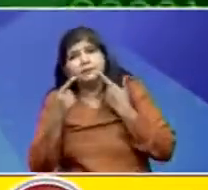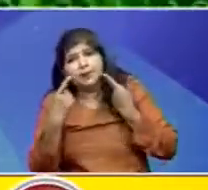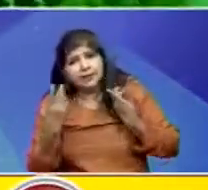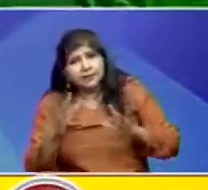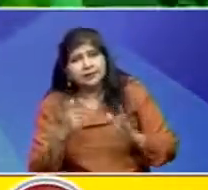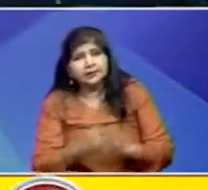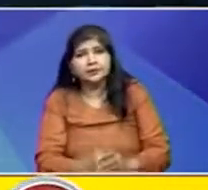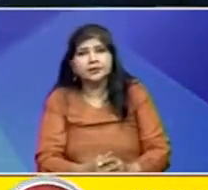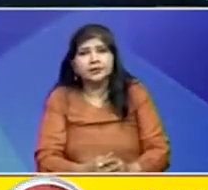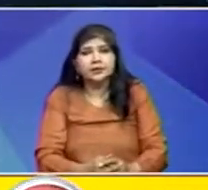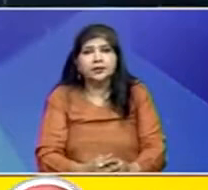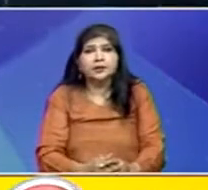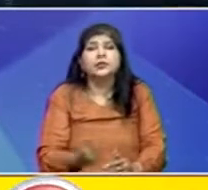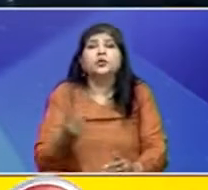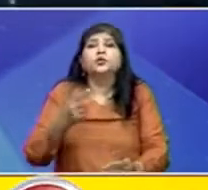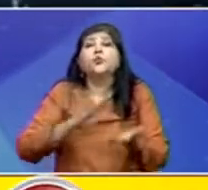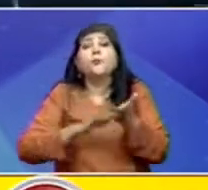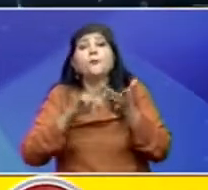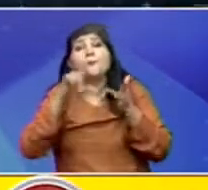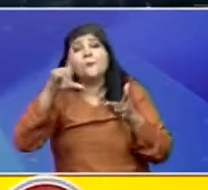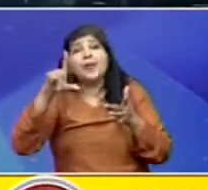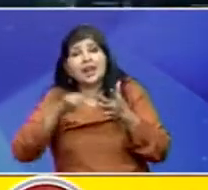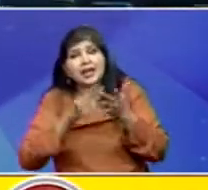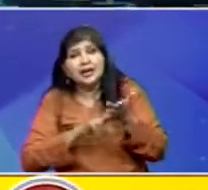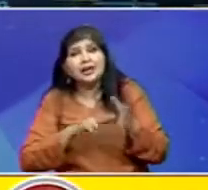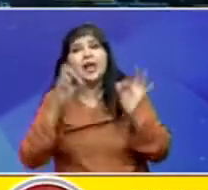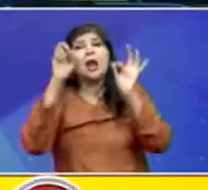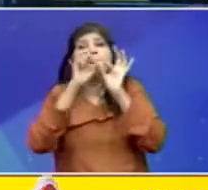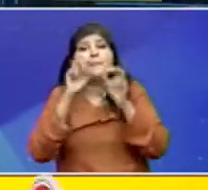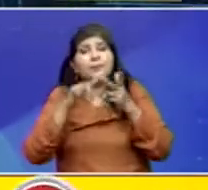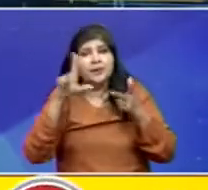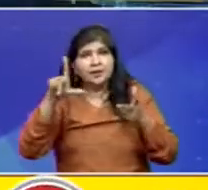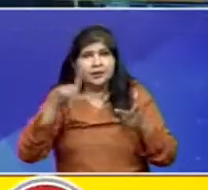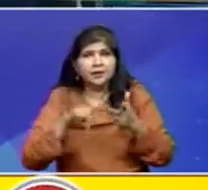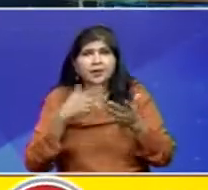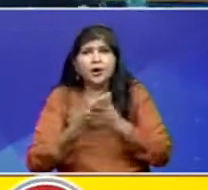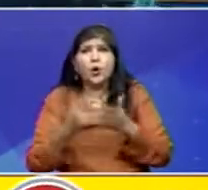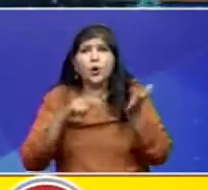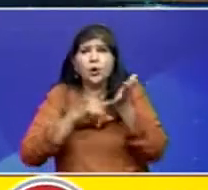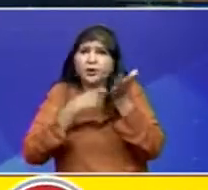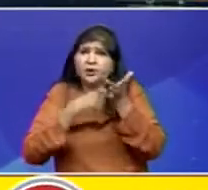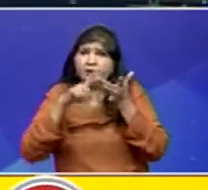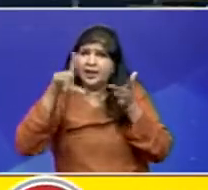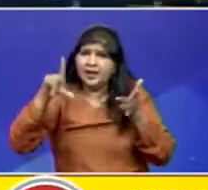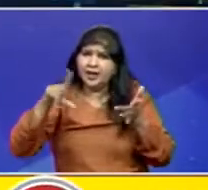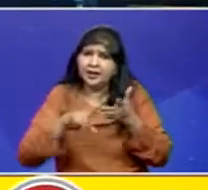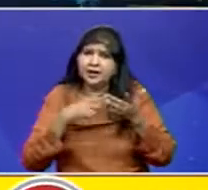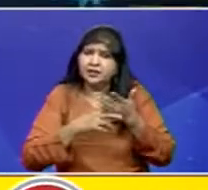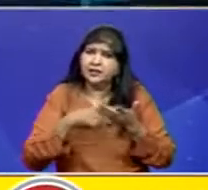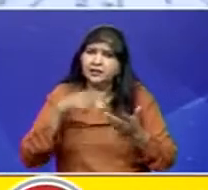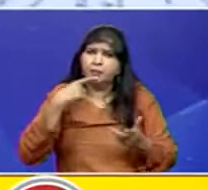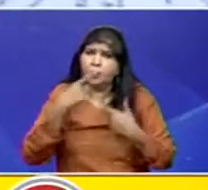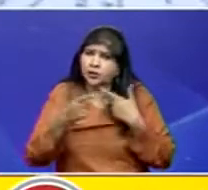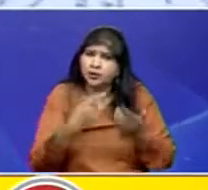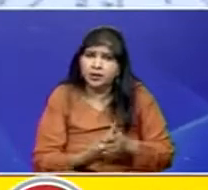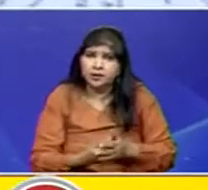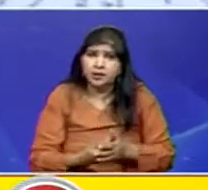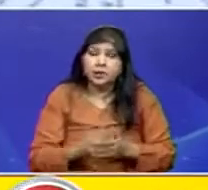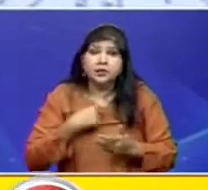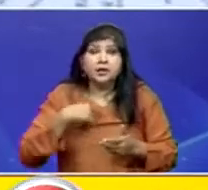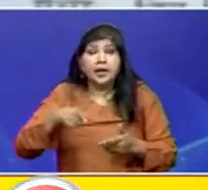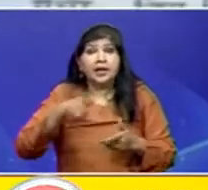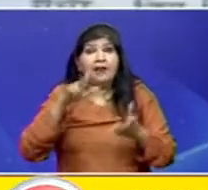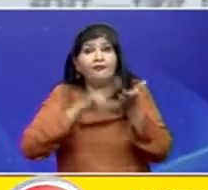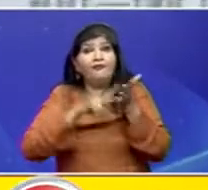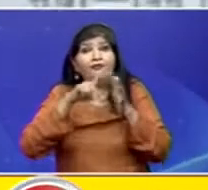करते हैं तो million, billion और trillion तक बोलते और सोचते हैं लेकिन वेदों